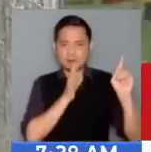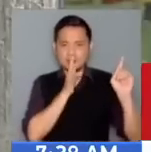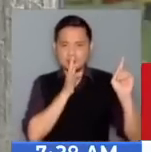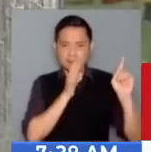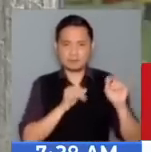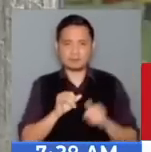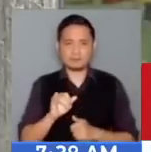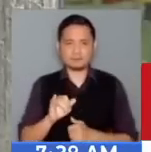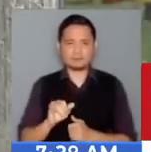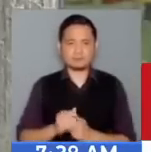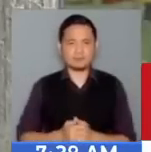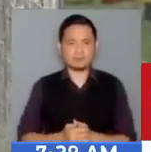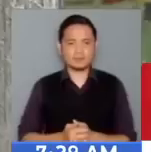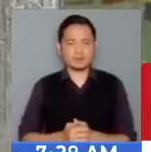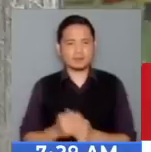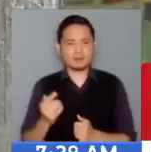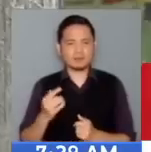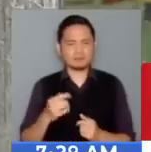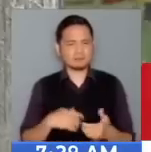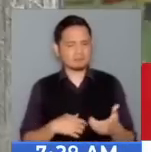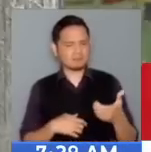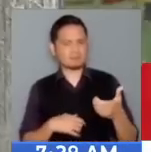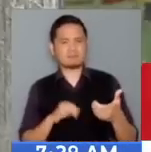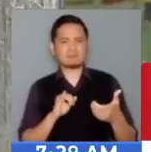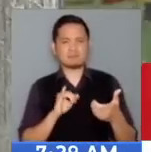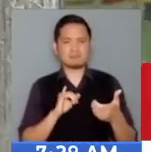ano sa mata mo, hindi mo na lang papansinin